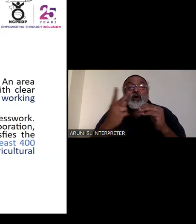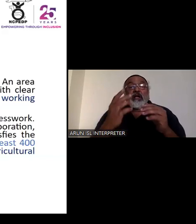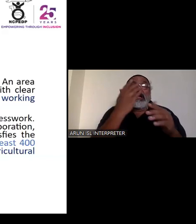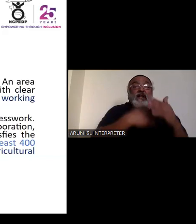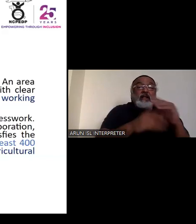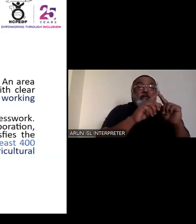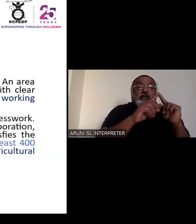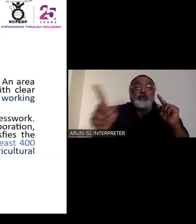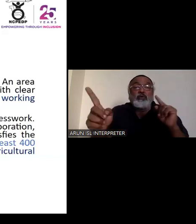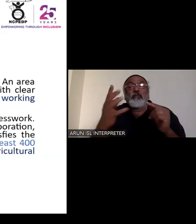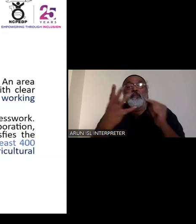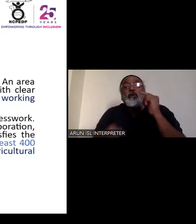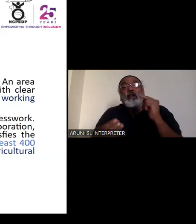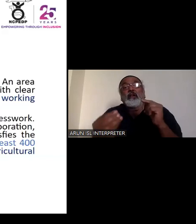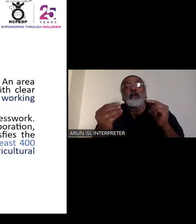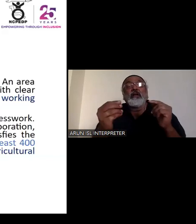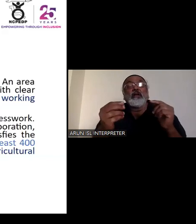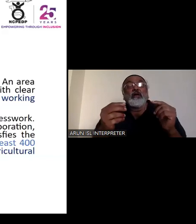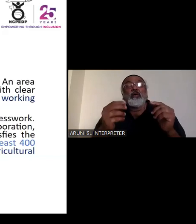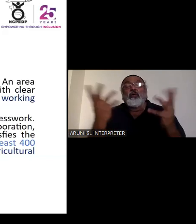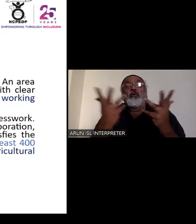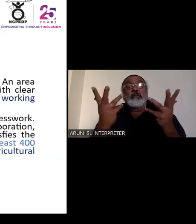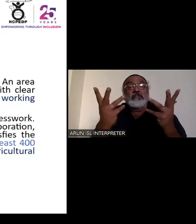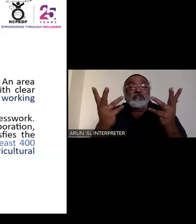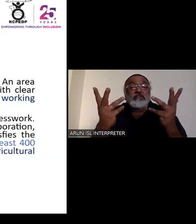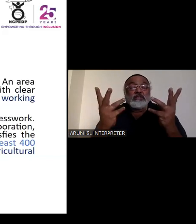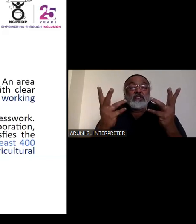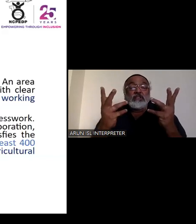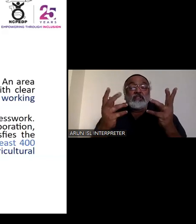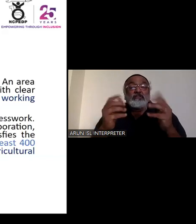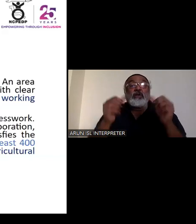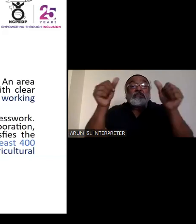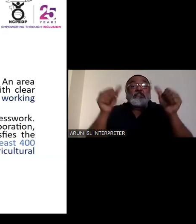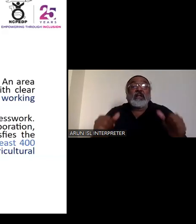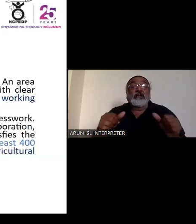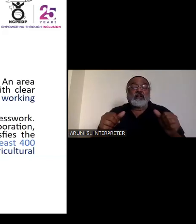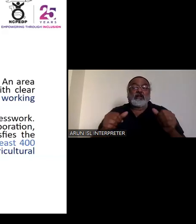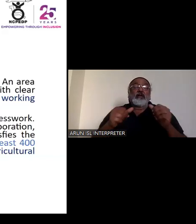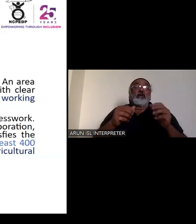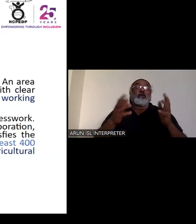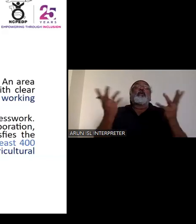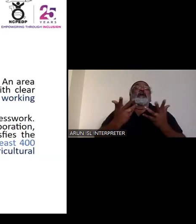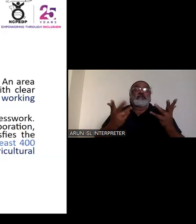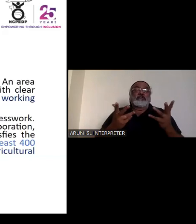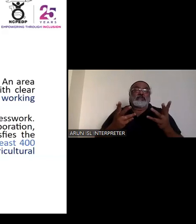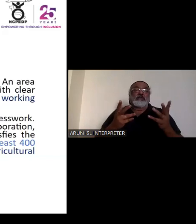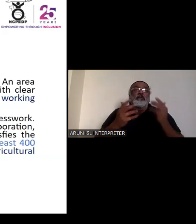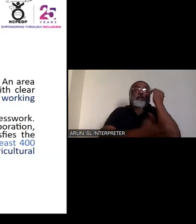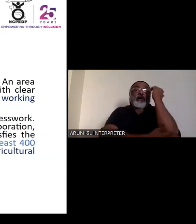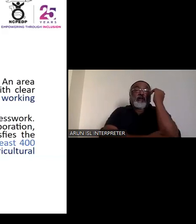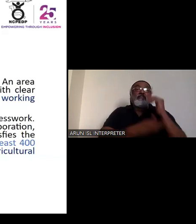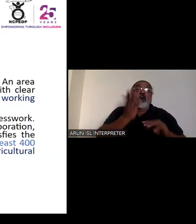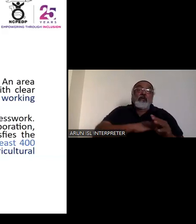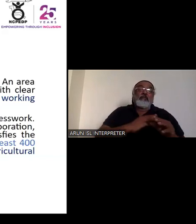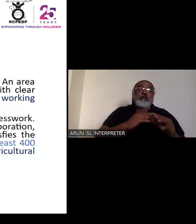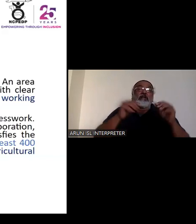से पॉवर्टी. सो वेदर disability is a result of poverty or poverty is a result of disability? Anyone?